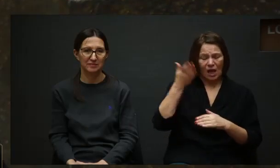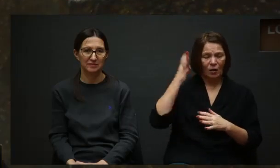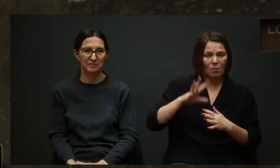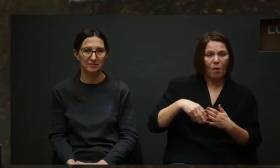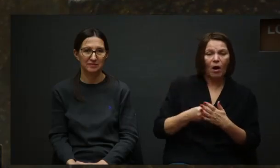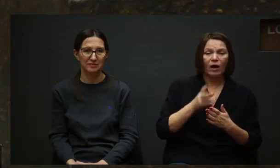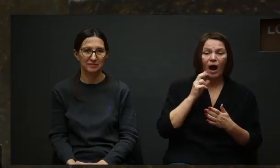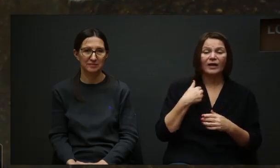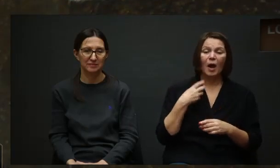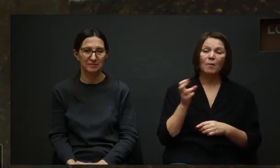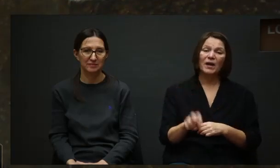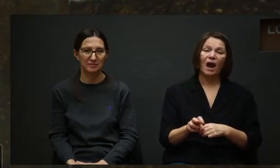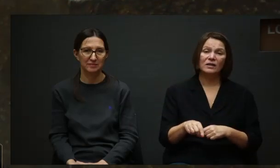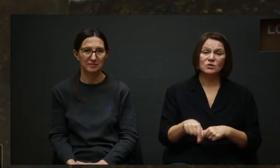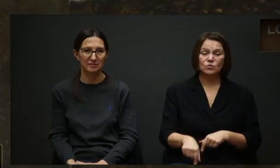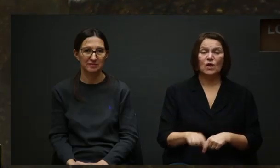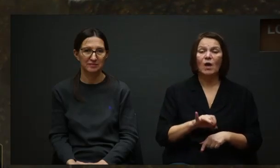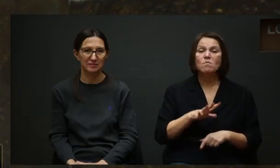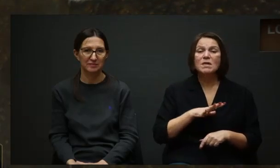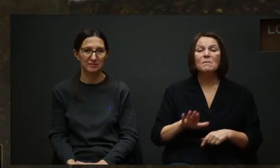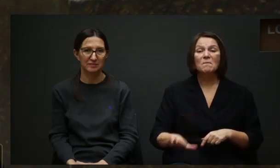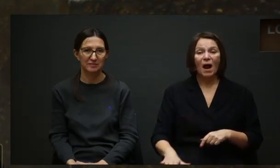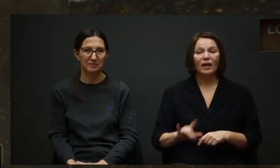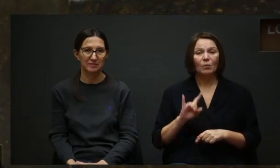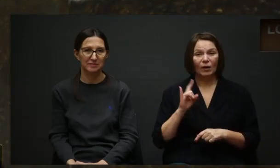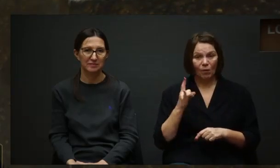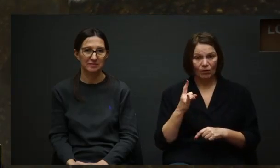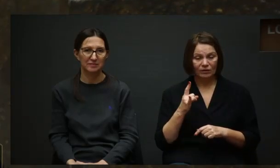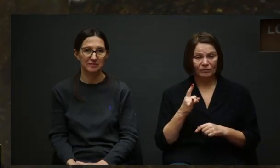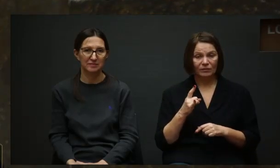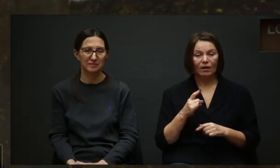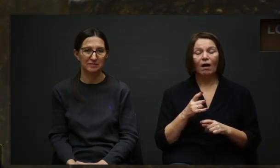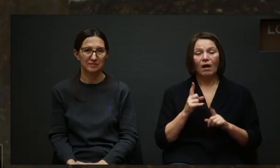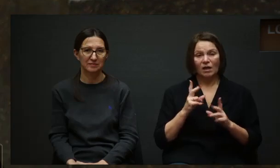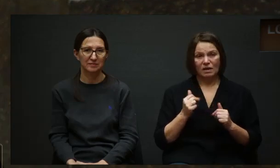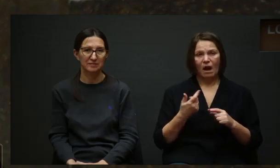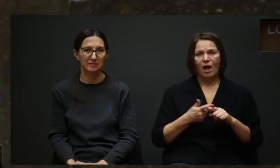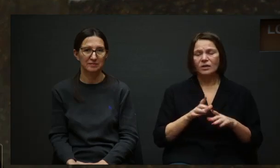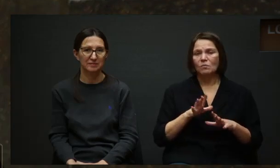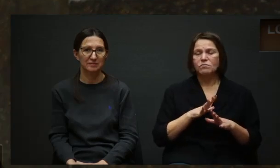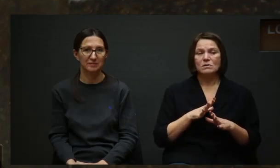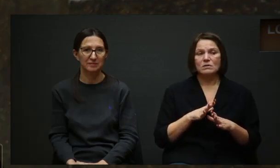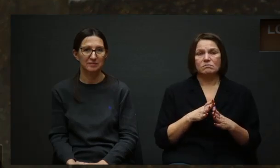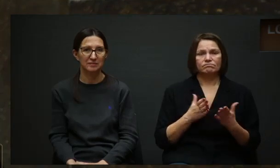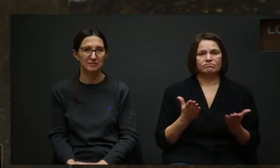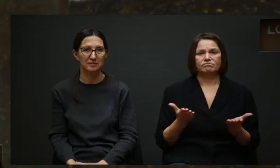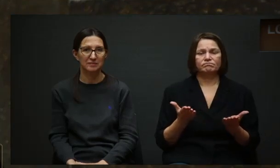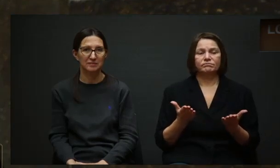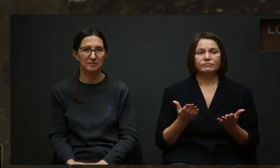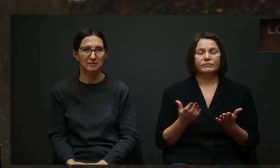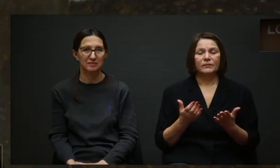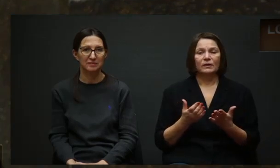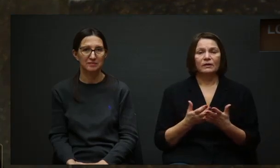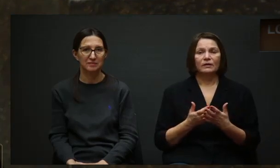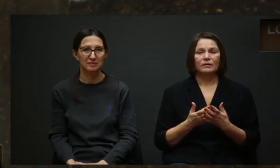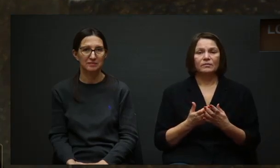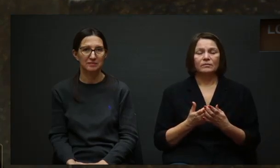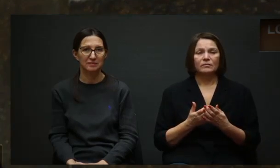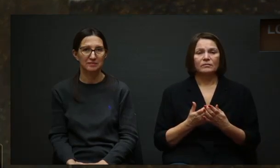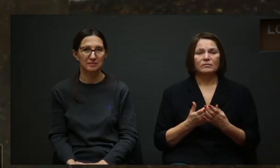сюда маленьким ребенком. Да, это был какой-то совершенно такой